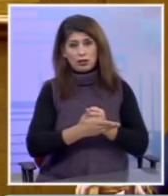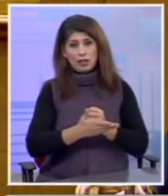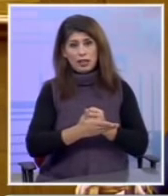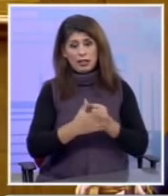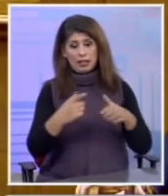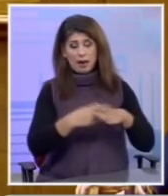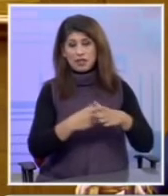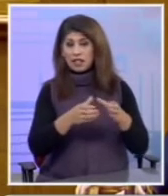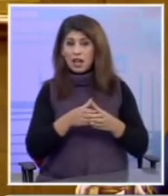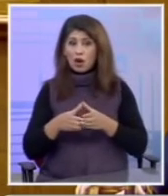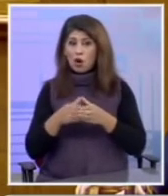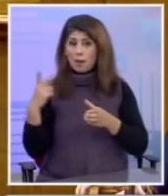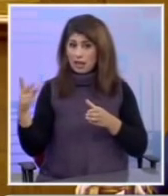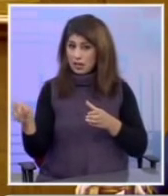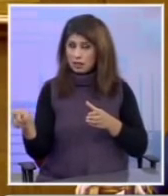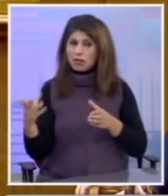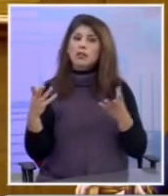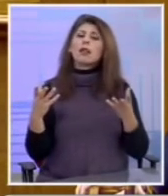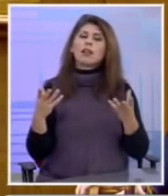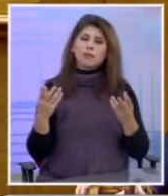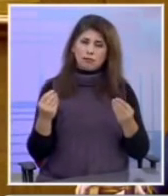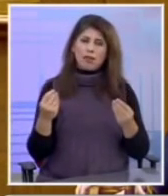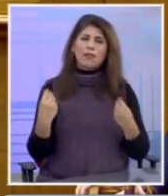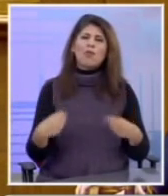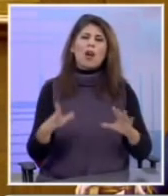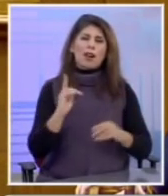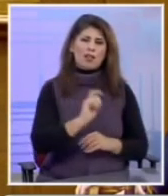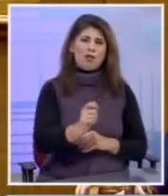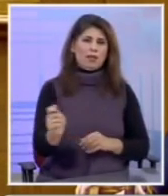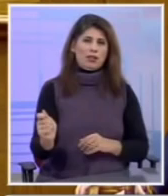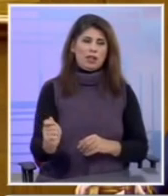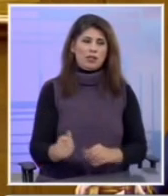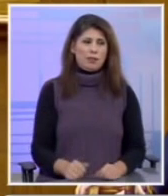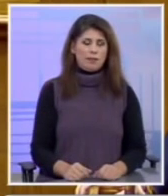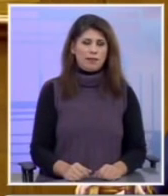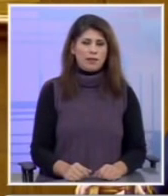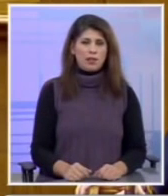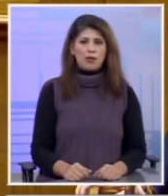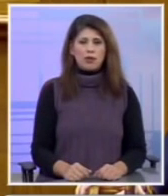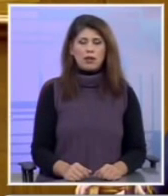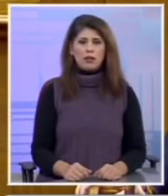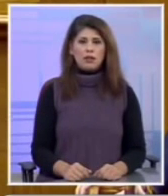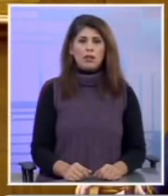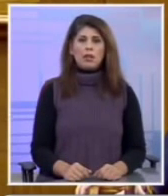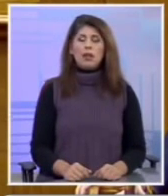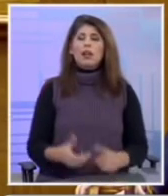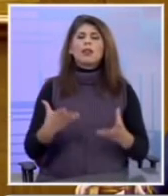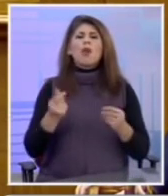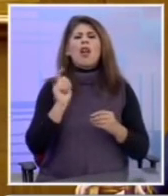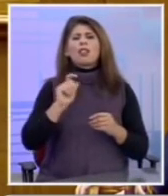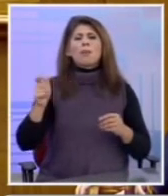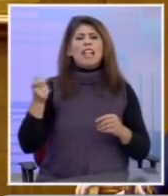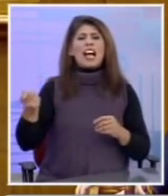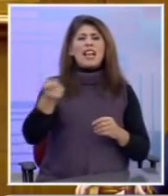σας ήταν πολύ, ήσασταν κακοπληρωτές. Πάνω από 250 εκατομμύρια χρέη ΠΑΣΟΚ και Νέα Δημοκρατία.